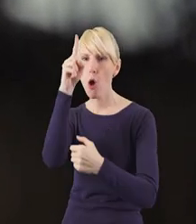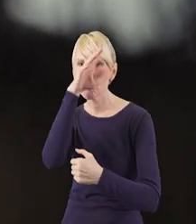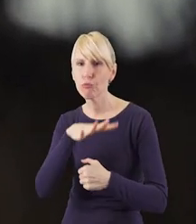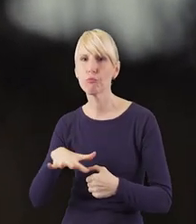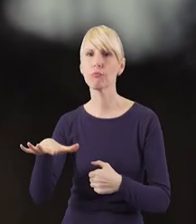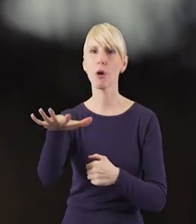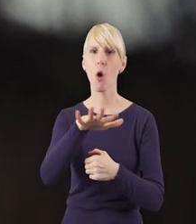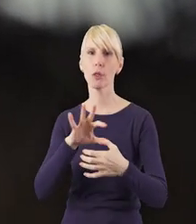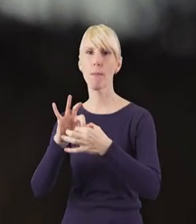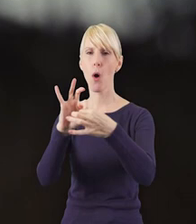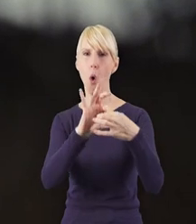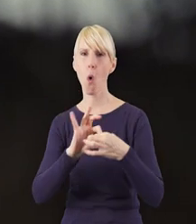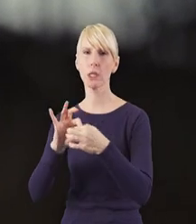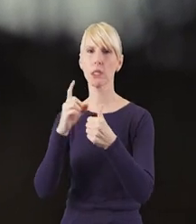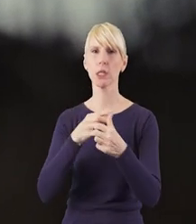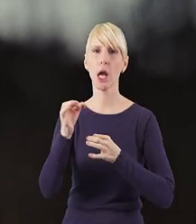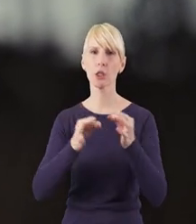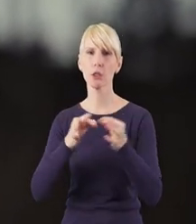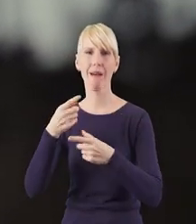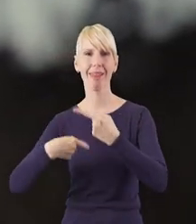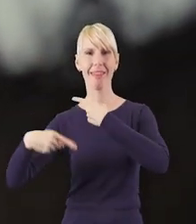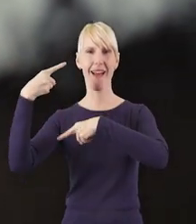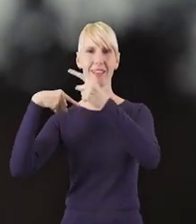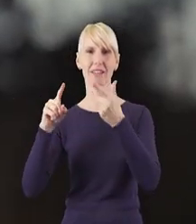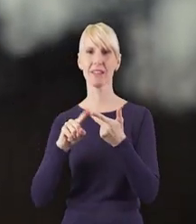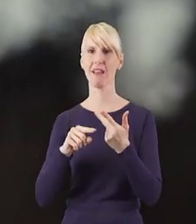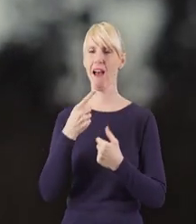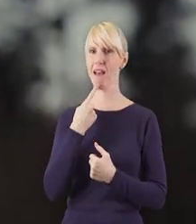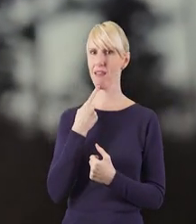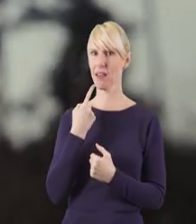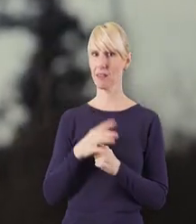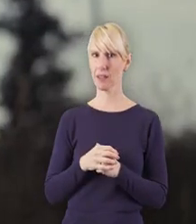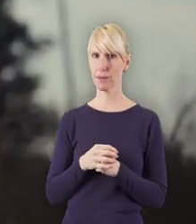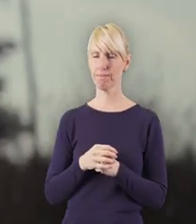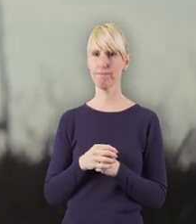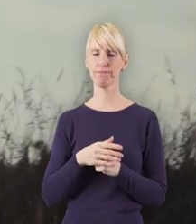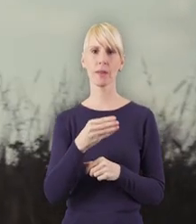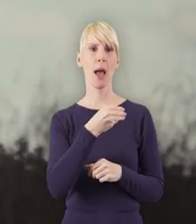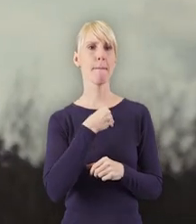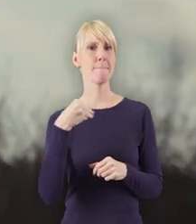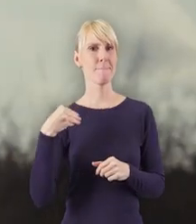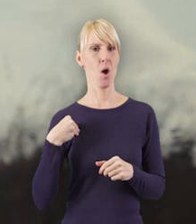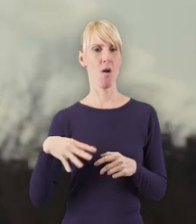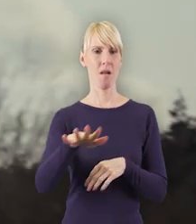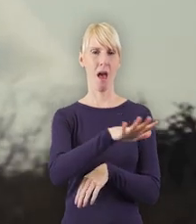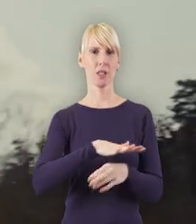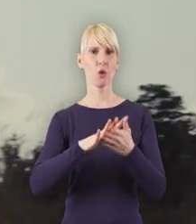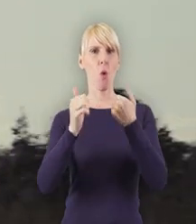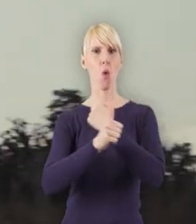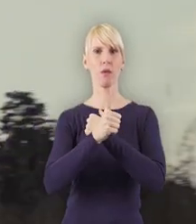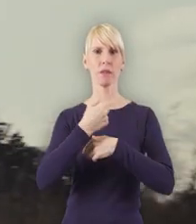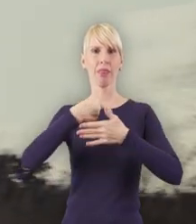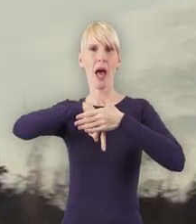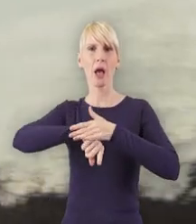połączonych wspólną historią, językiem i tradycją. Polacy po raz kolejny udowodnili